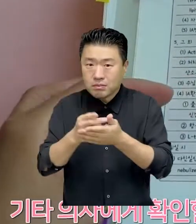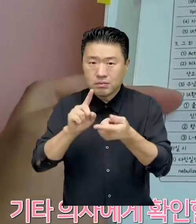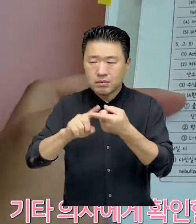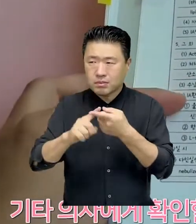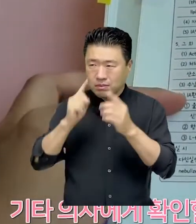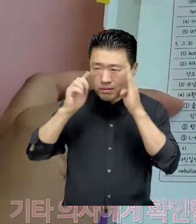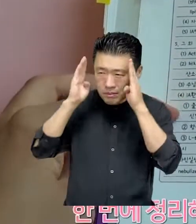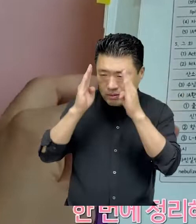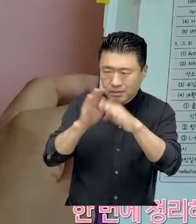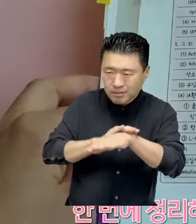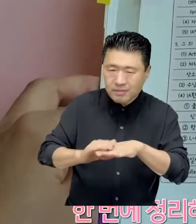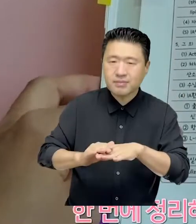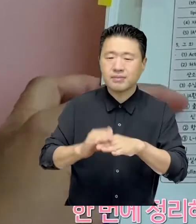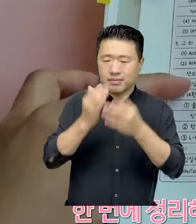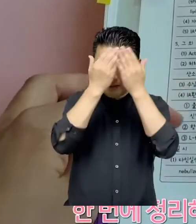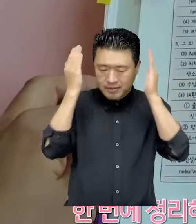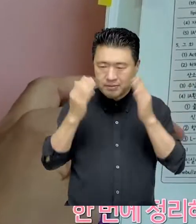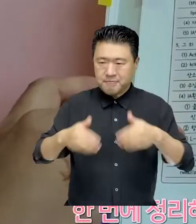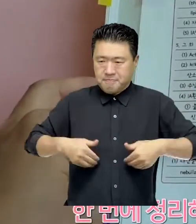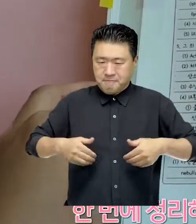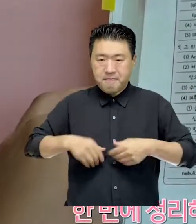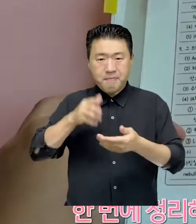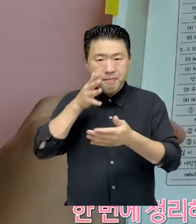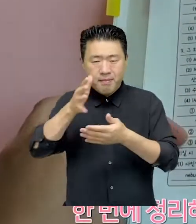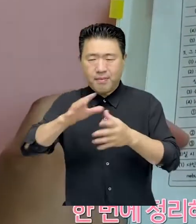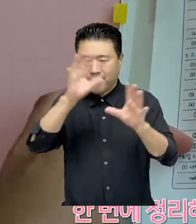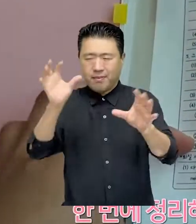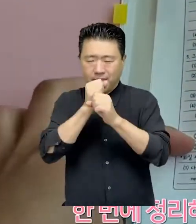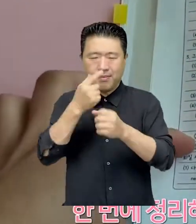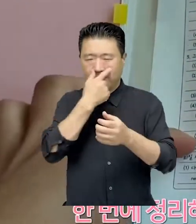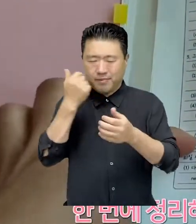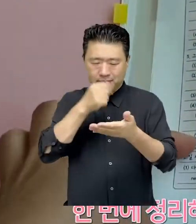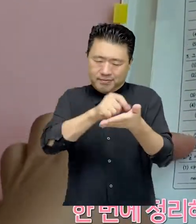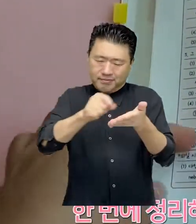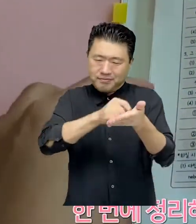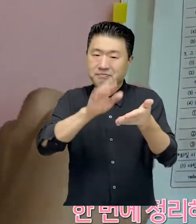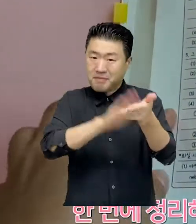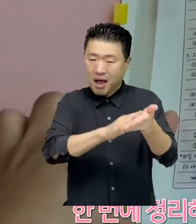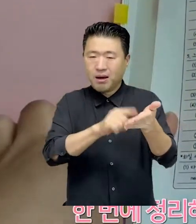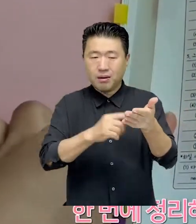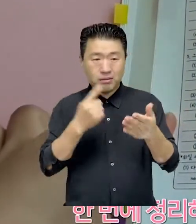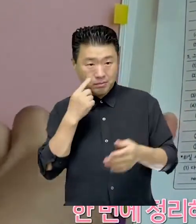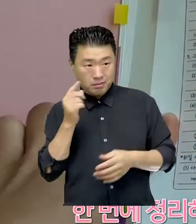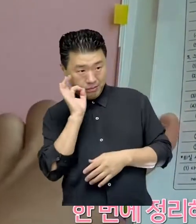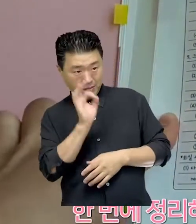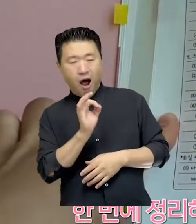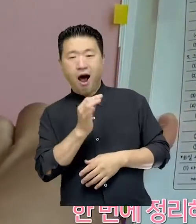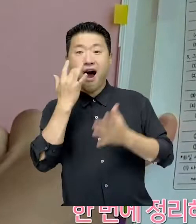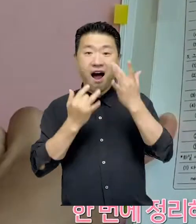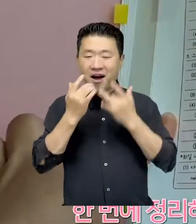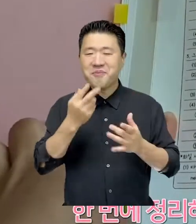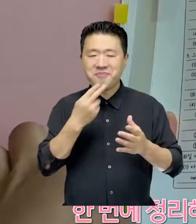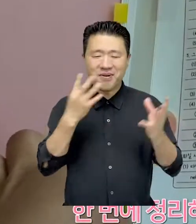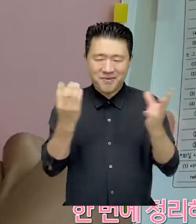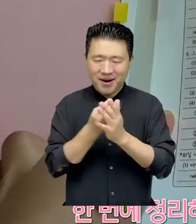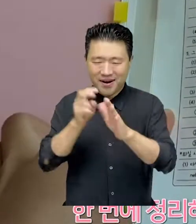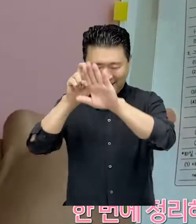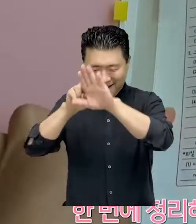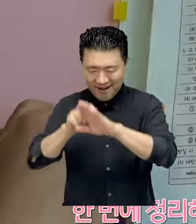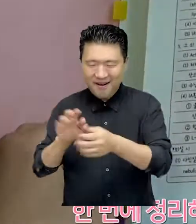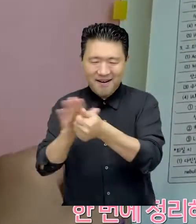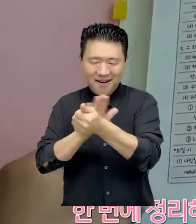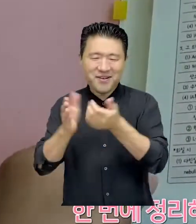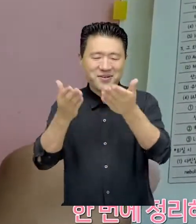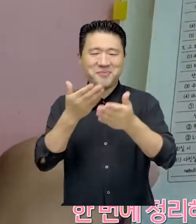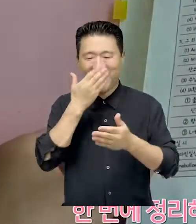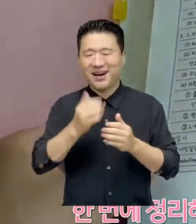환자에게 주의 깊게 봐야 할 간호사항 같은 것까지 한 번에 정리해 두어서 이 매뉴얼만 보면 놓치는 것 없이 환자를 간호할